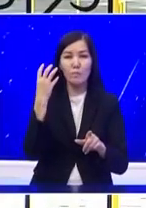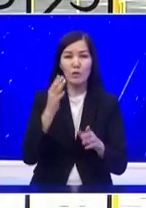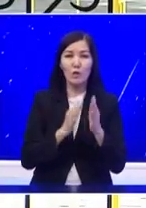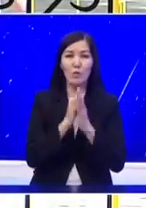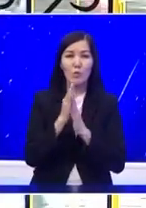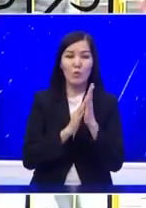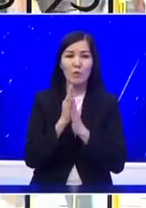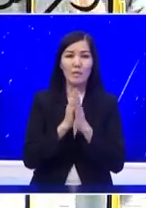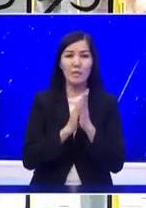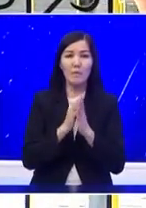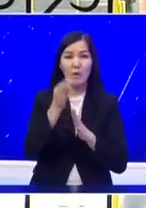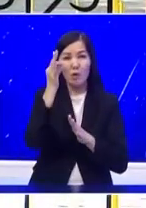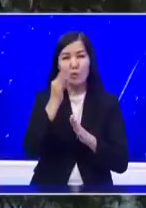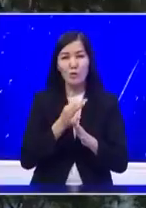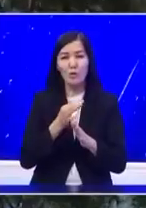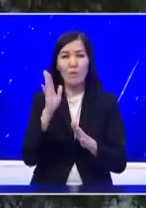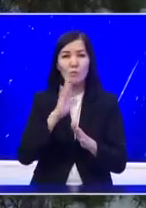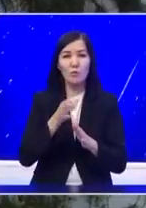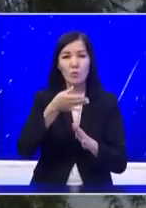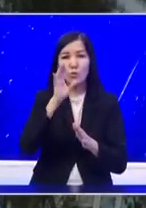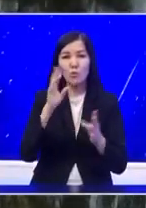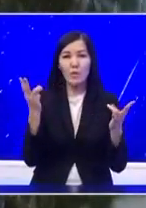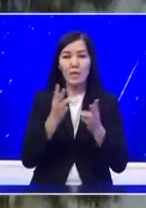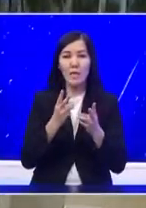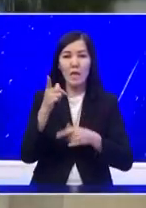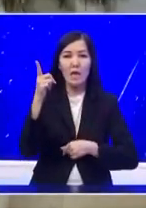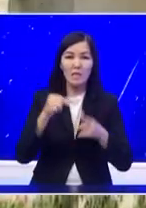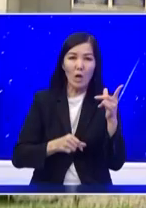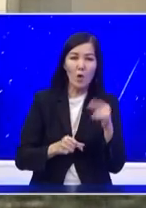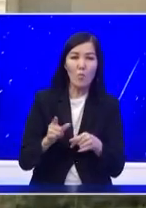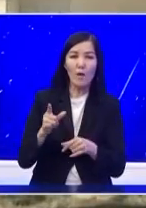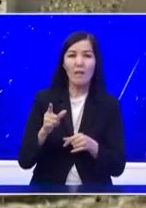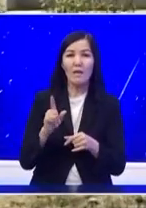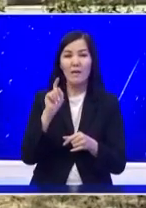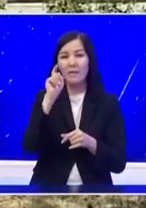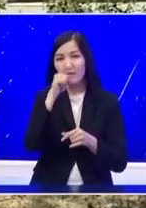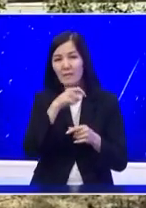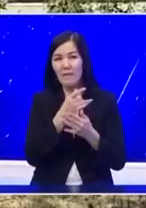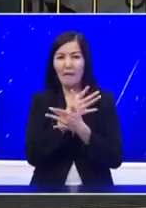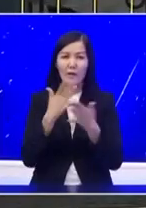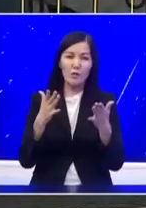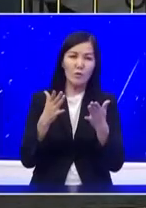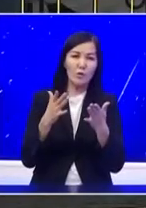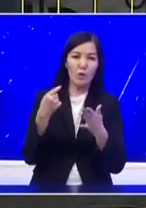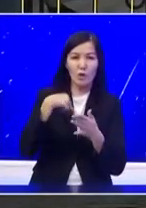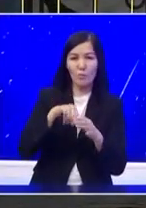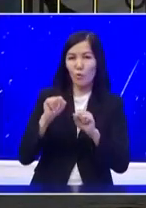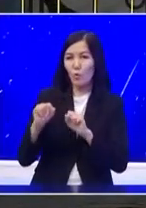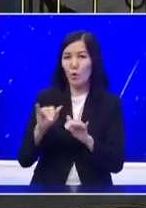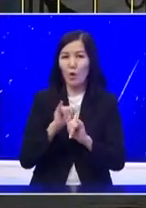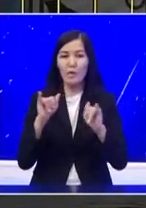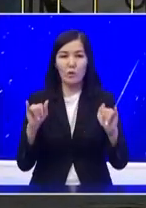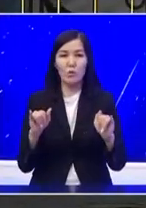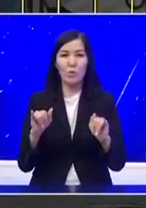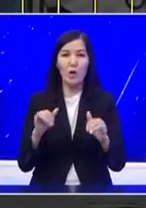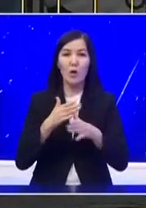жеп, тосап ішуге кеңес береді. Онымен қоса саумал, қымыз, шұбат та адам ағзасын тыңайтуға, иммундық қасиетін арттыруға